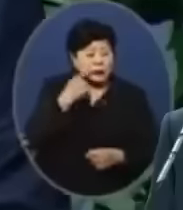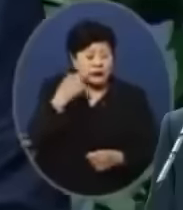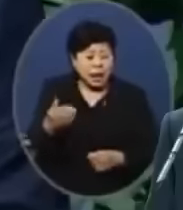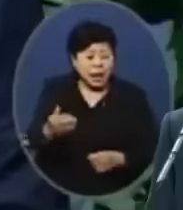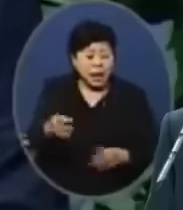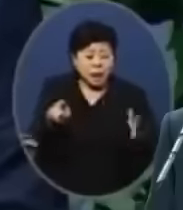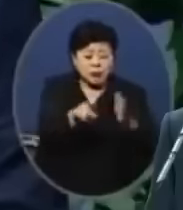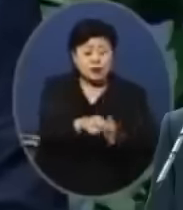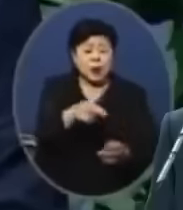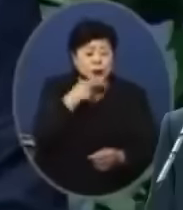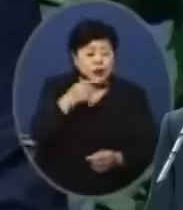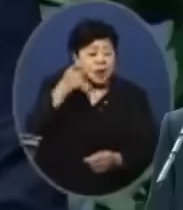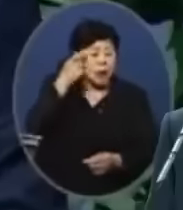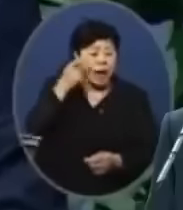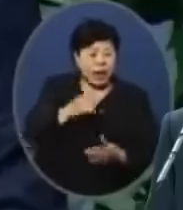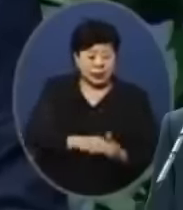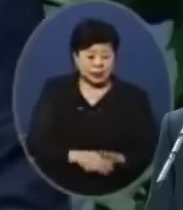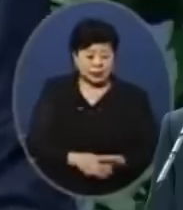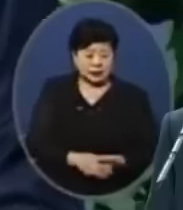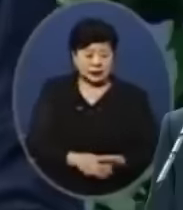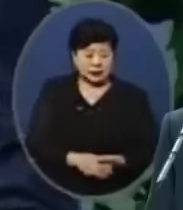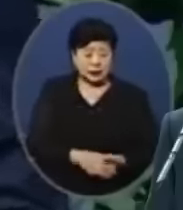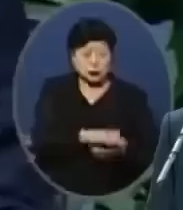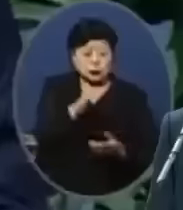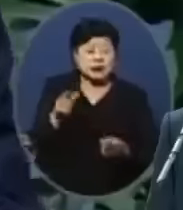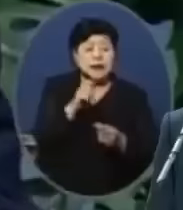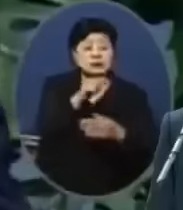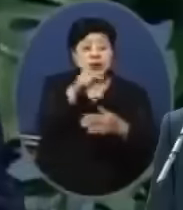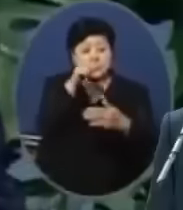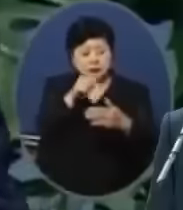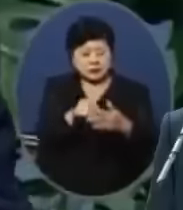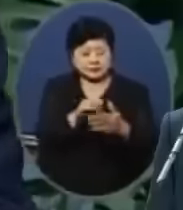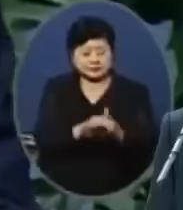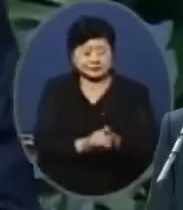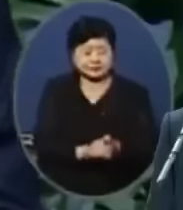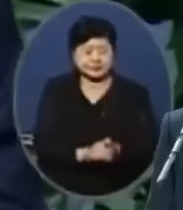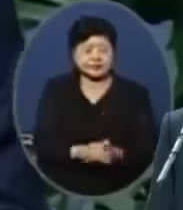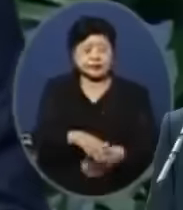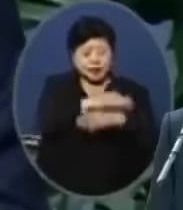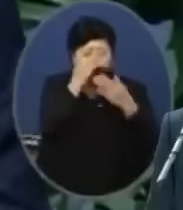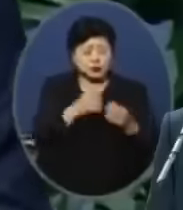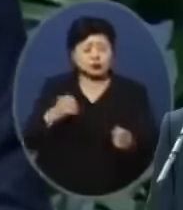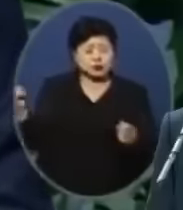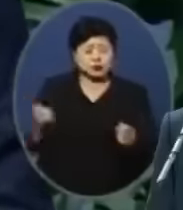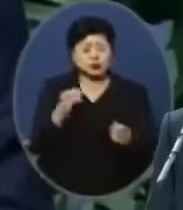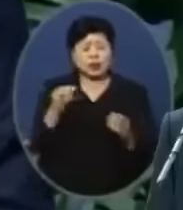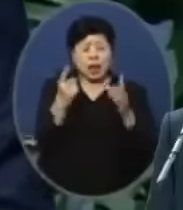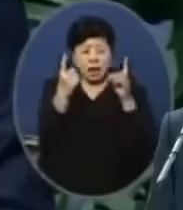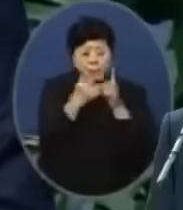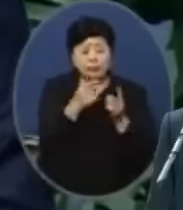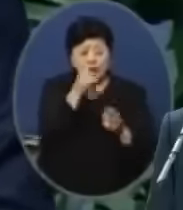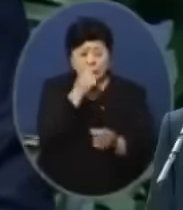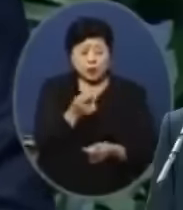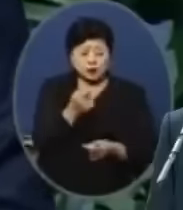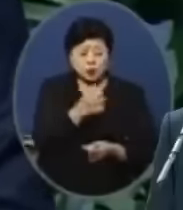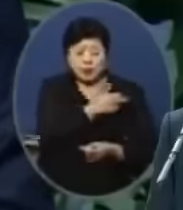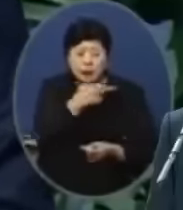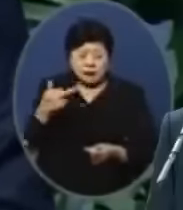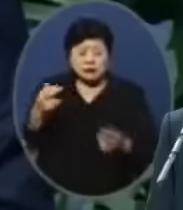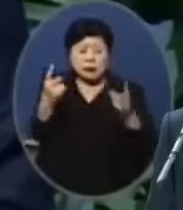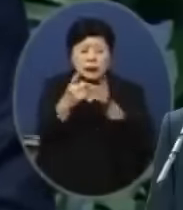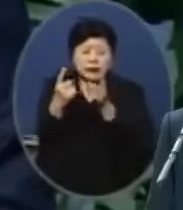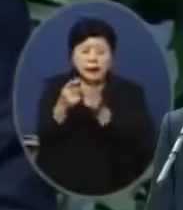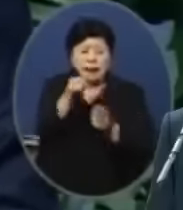왜 믿음이 없느냐? 우리의 이 삶 속에 모두 다 풍랑을 만납니다. 작은 풍랑, 큰